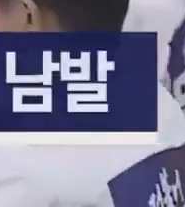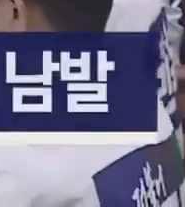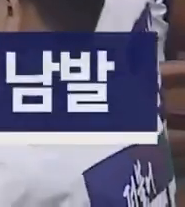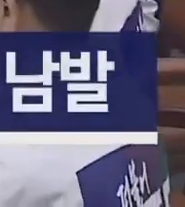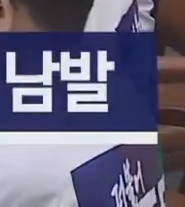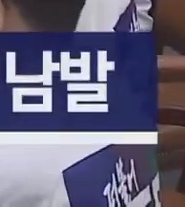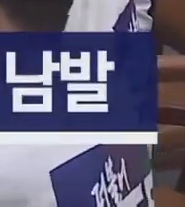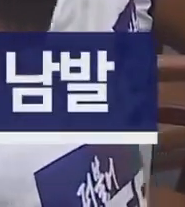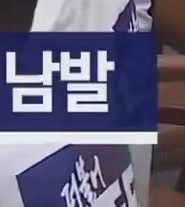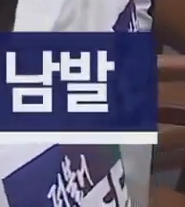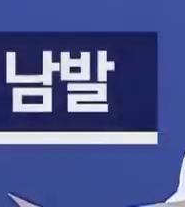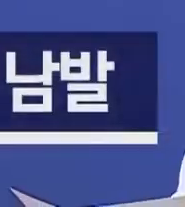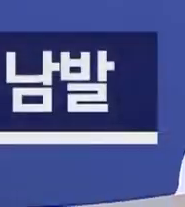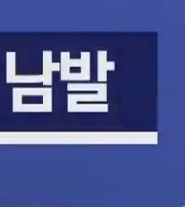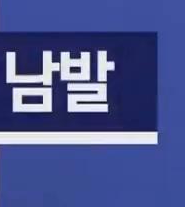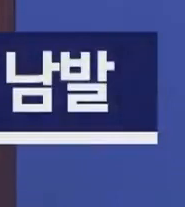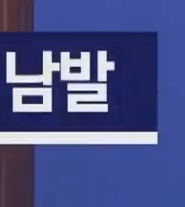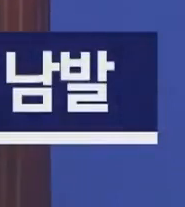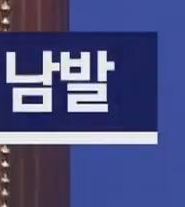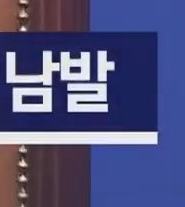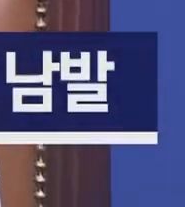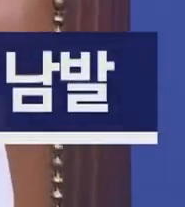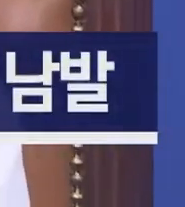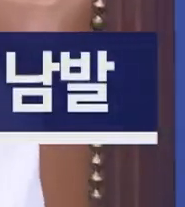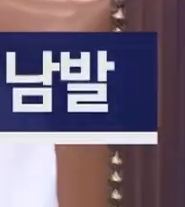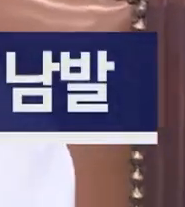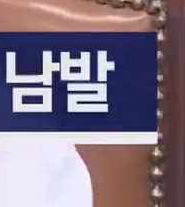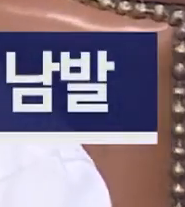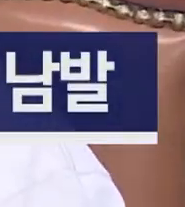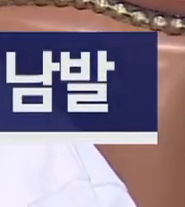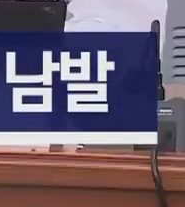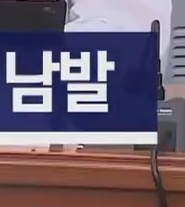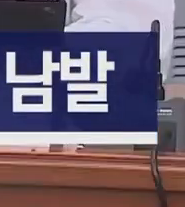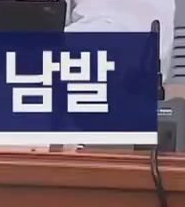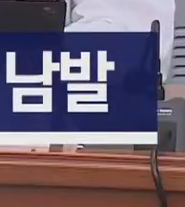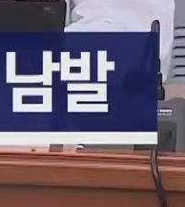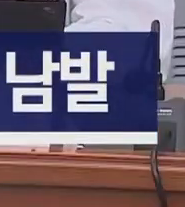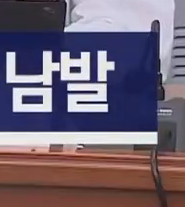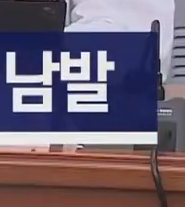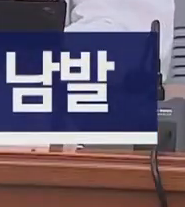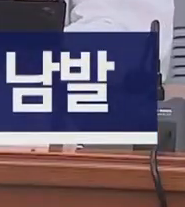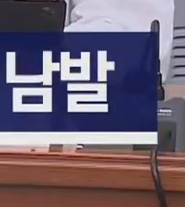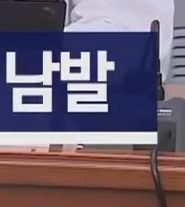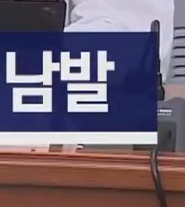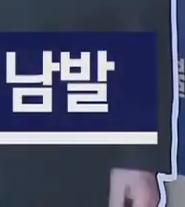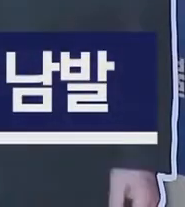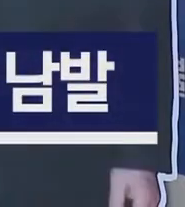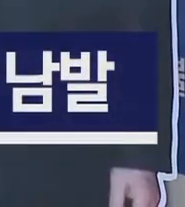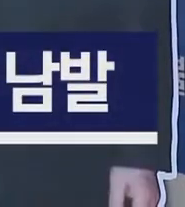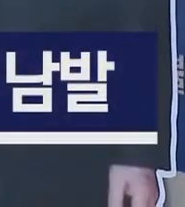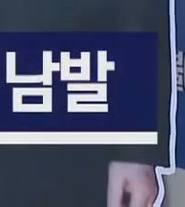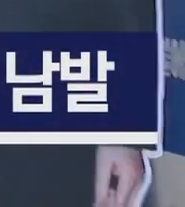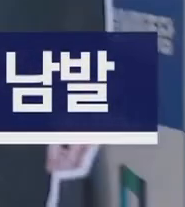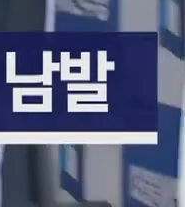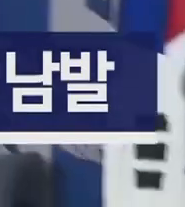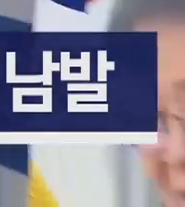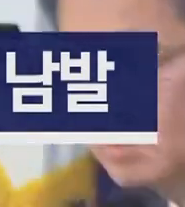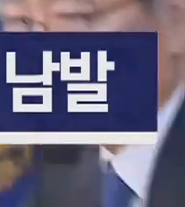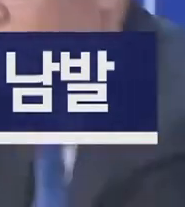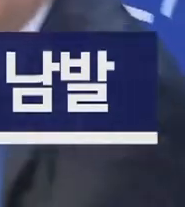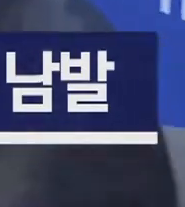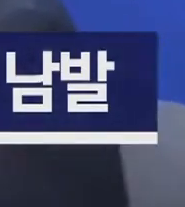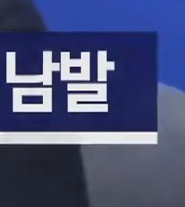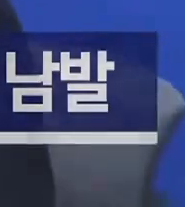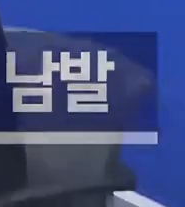더불어민주당이 이재명 대표의 친위체제 구축을 위해 무리한 공천을 강행하는 것 아니냐는 분석입니다. 비판 여론이 확산하면서